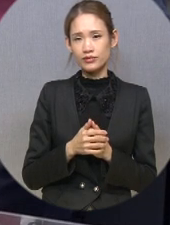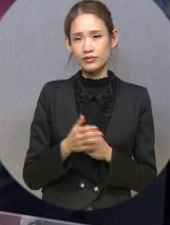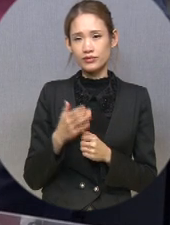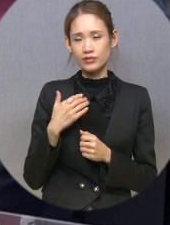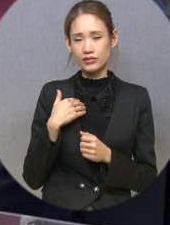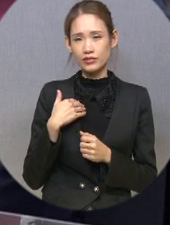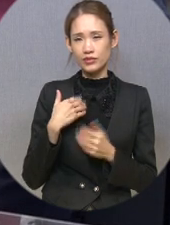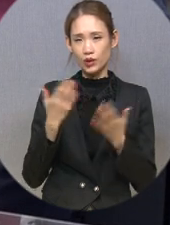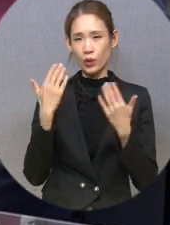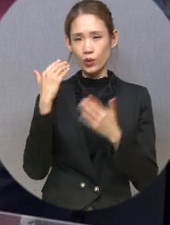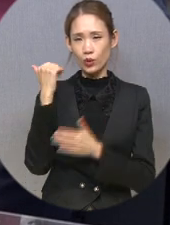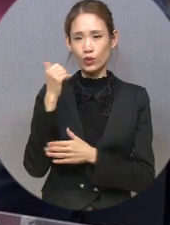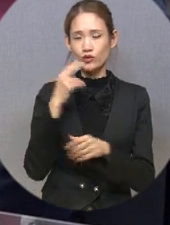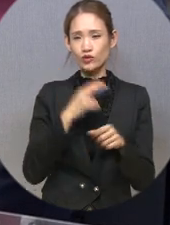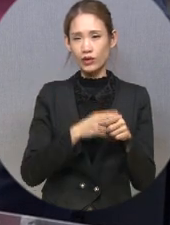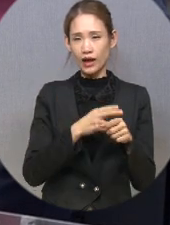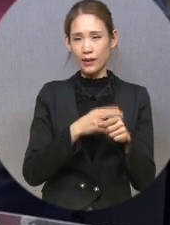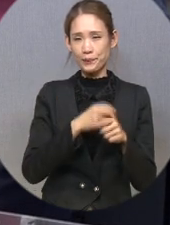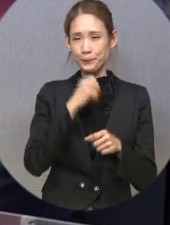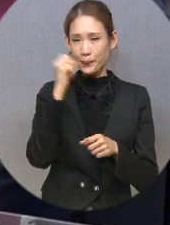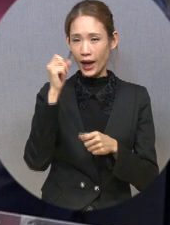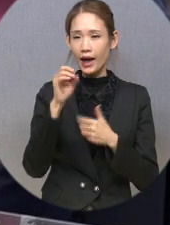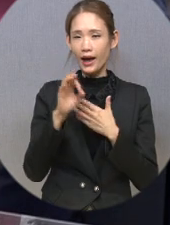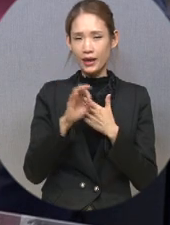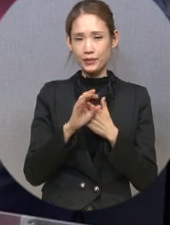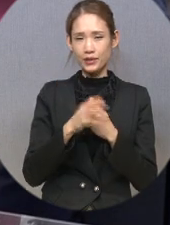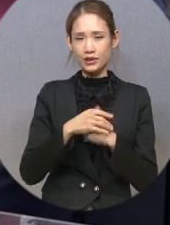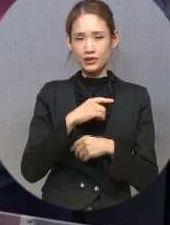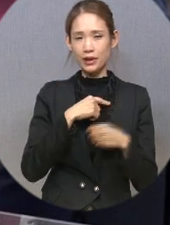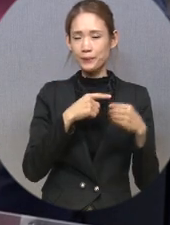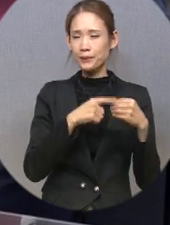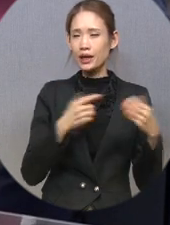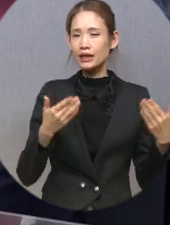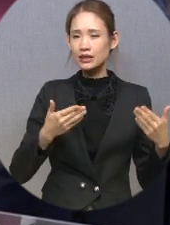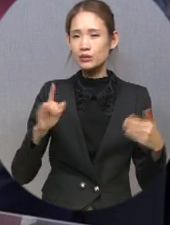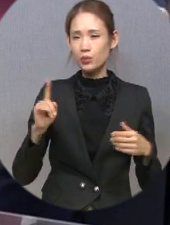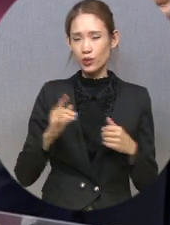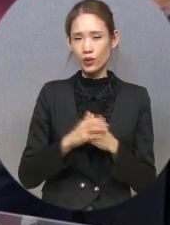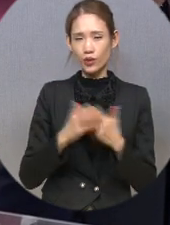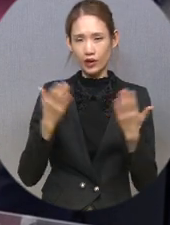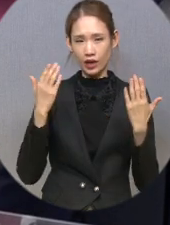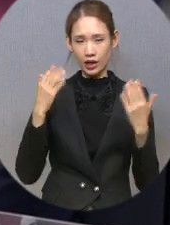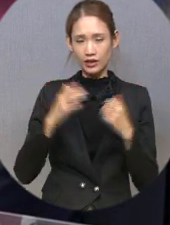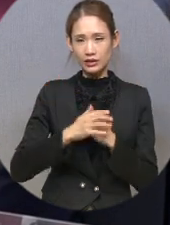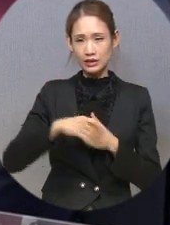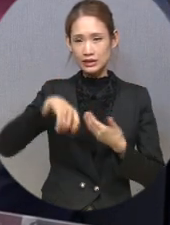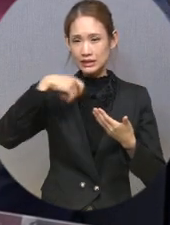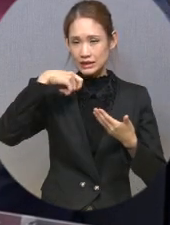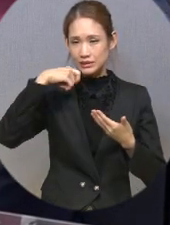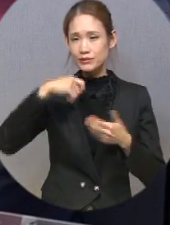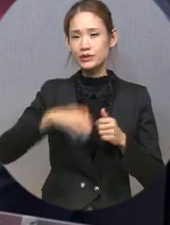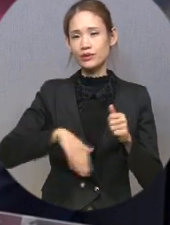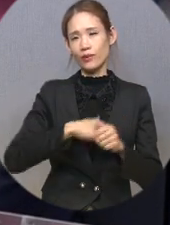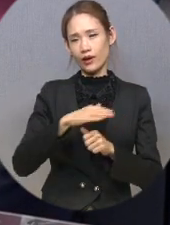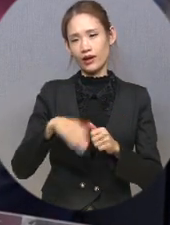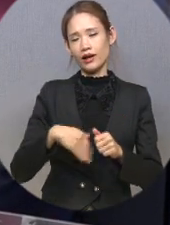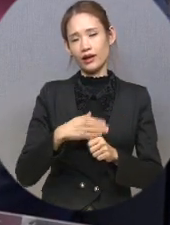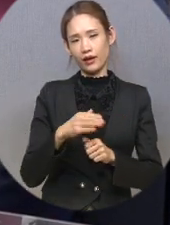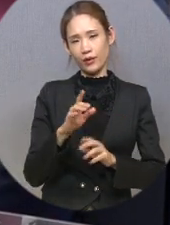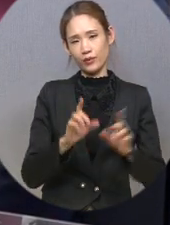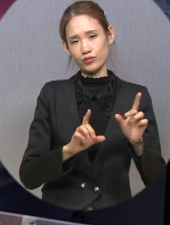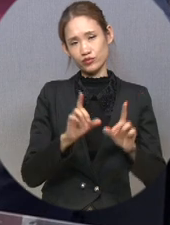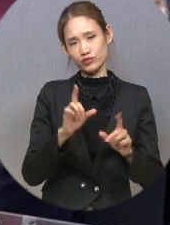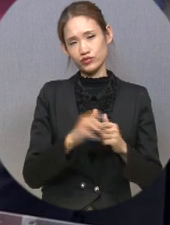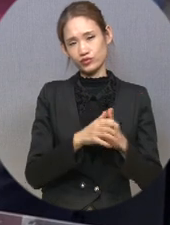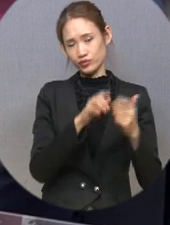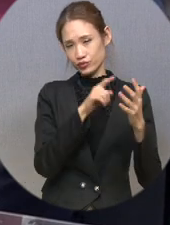제가 교육감에 당선된다면 제일 먼저 해야 될 일 중에 하나가 학교의 그 급식 환경 실태,